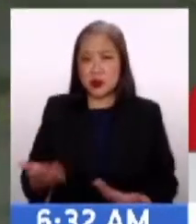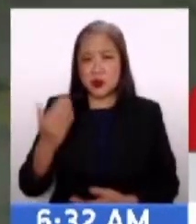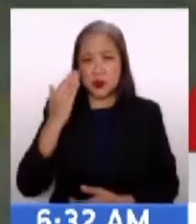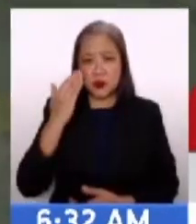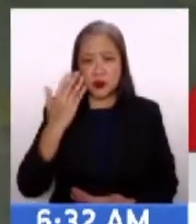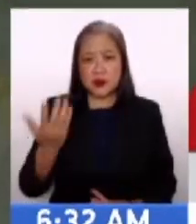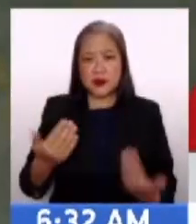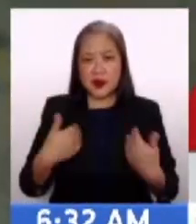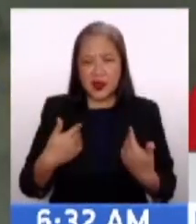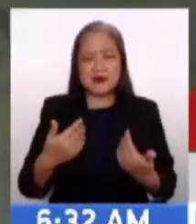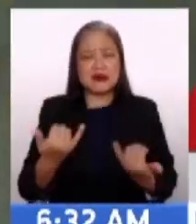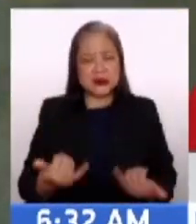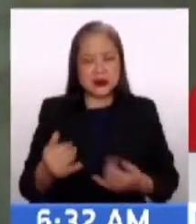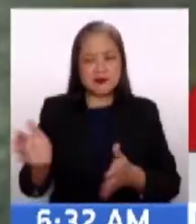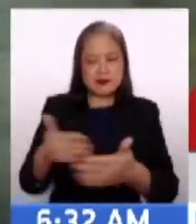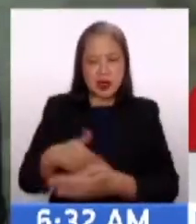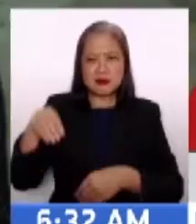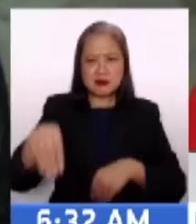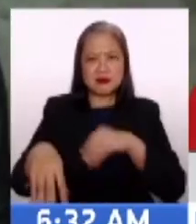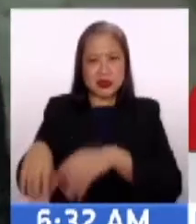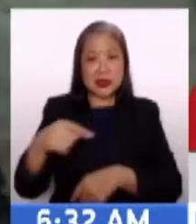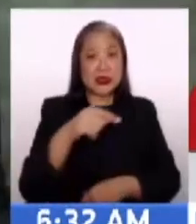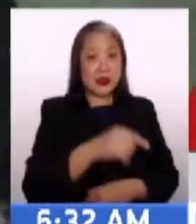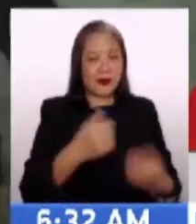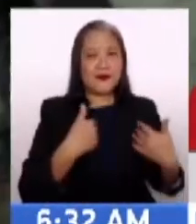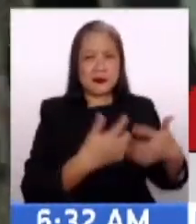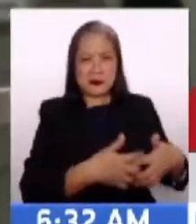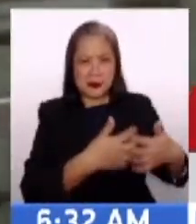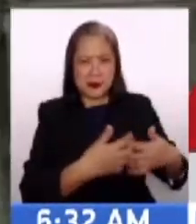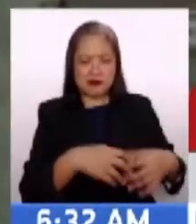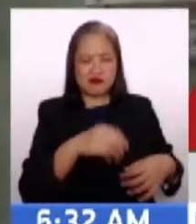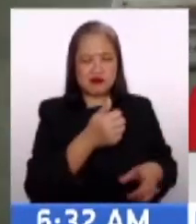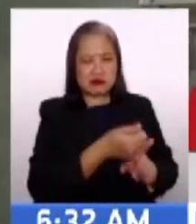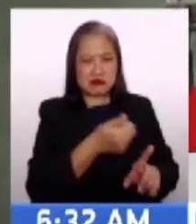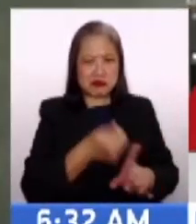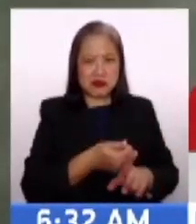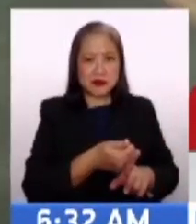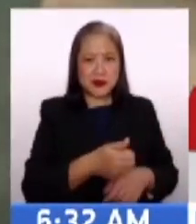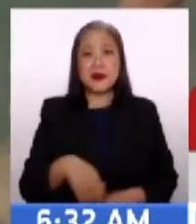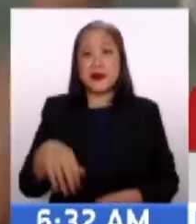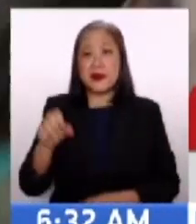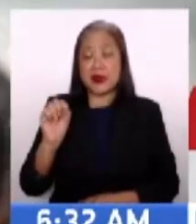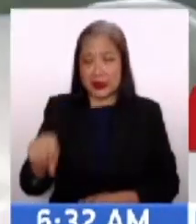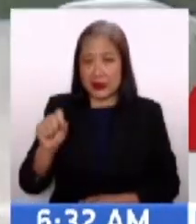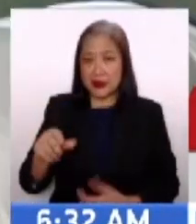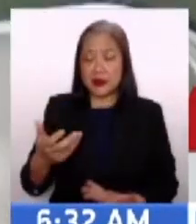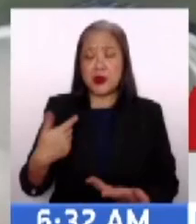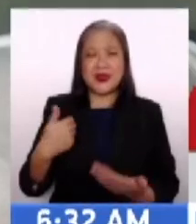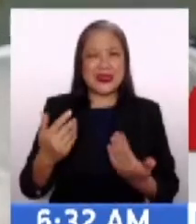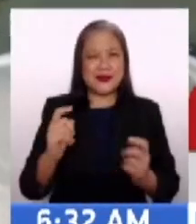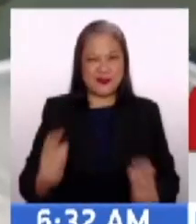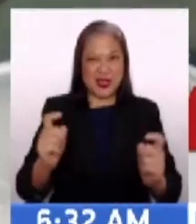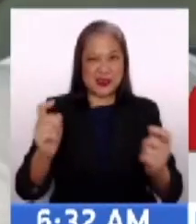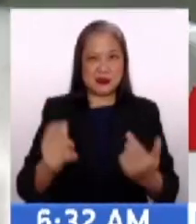mano-mano doon sa kabila. Yes, ma'am. Pero dito naman, mechanical. Yes, tama po. Mechanical po. Ito po yung pinakamabilis natin na paraan para nga